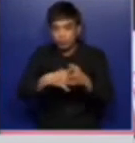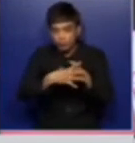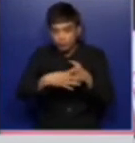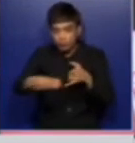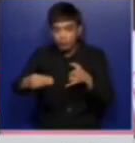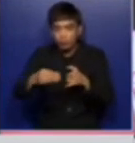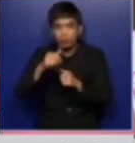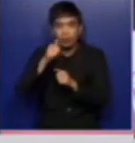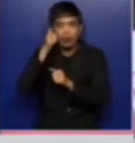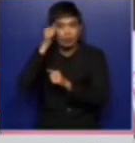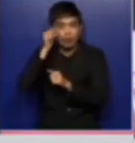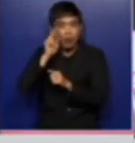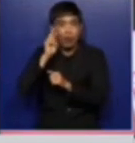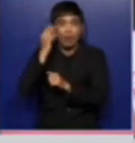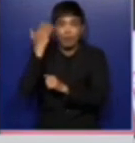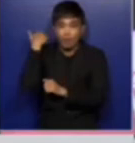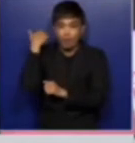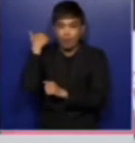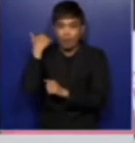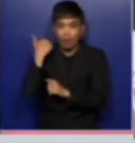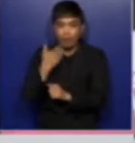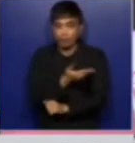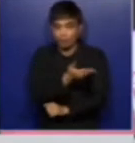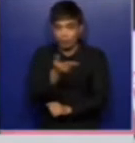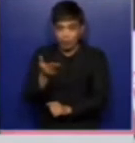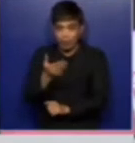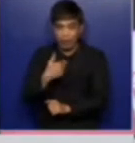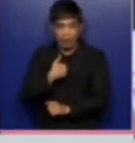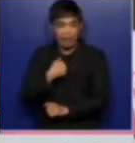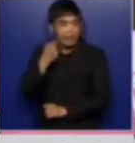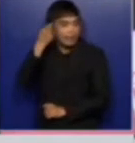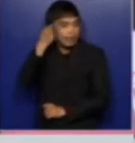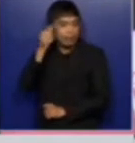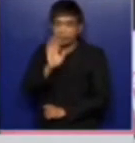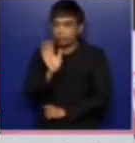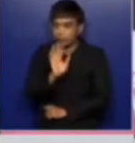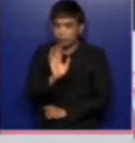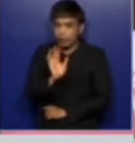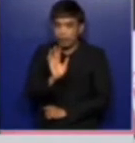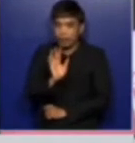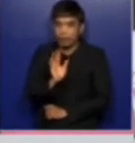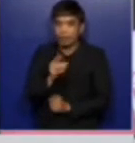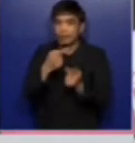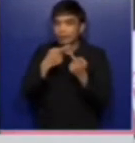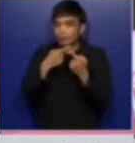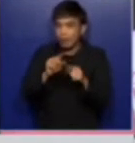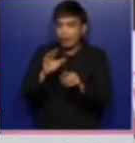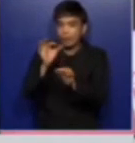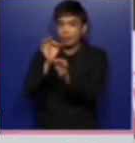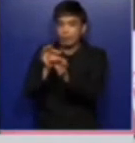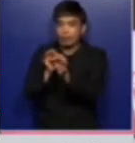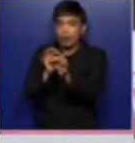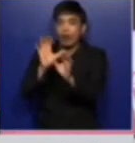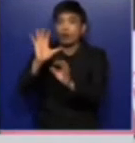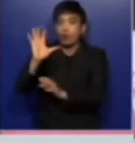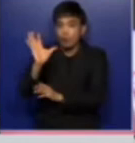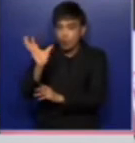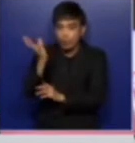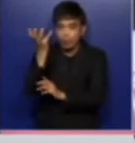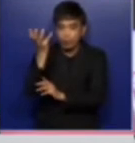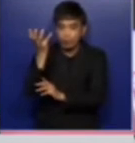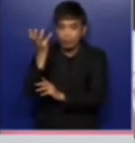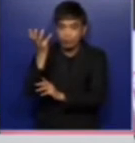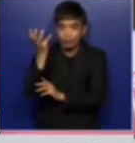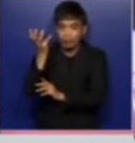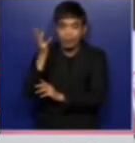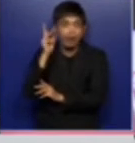าไม่ใช่พวกเราคาดการณ์นะครับธนาคารโลกแจ้